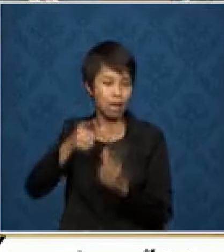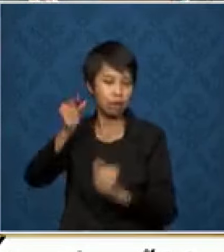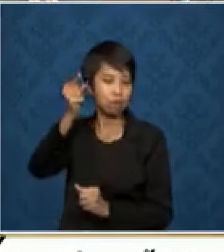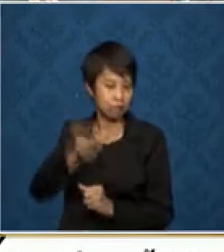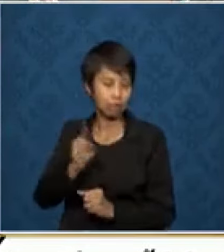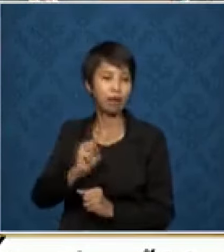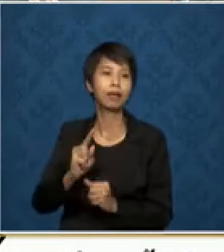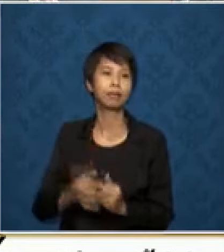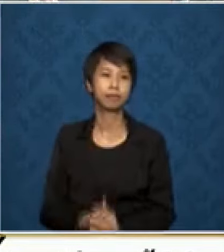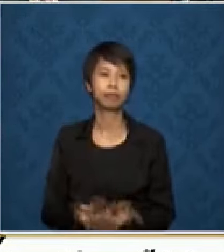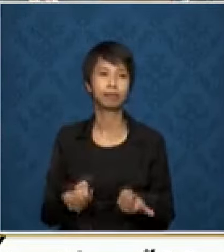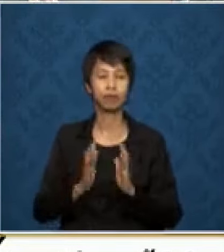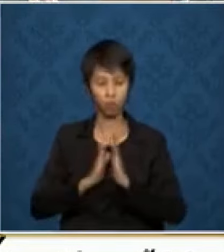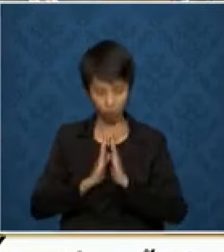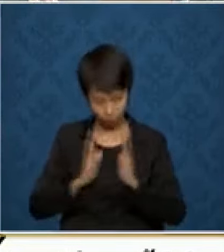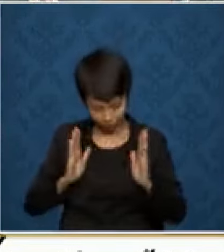เทอญขอบคุณครับท่านประธานครับ